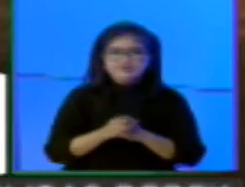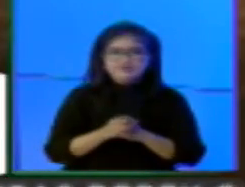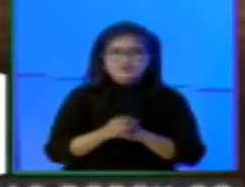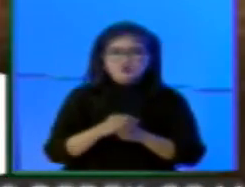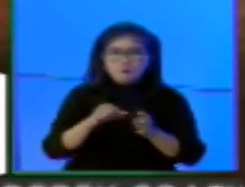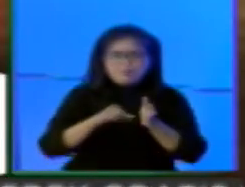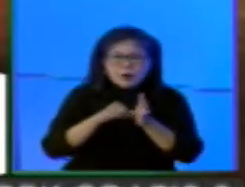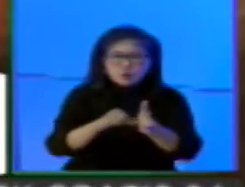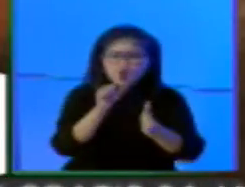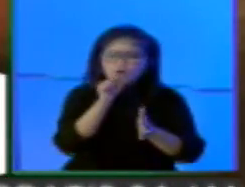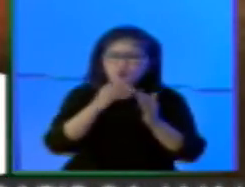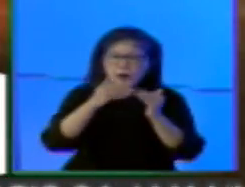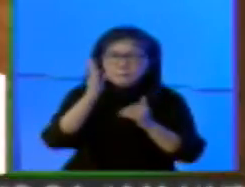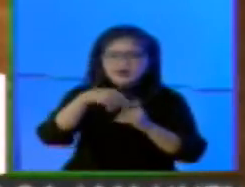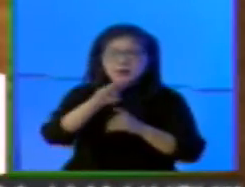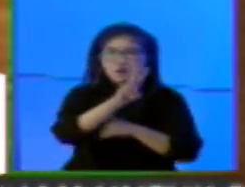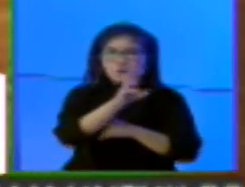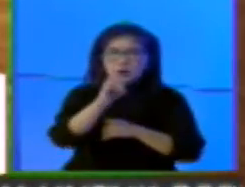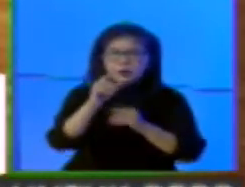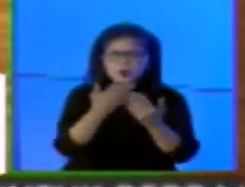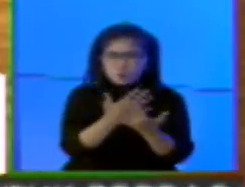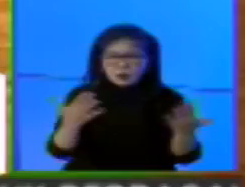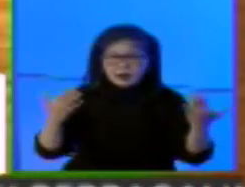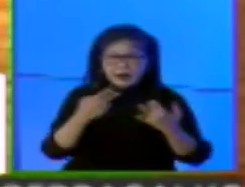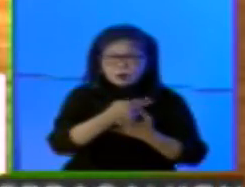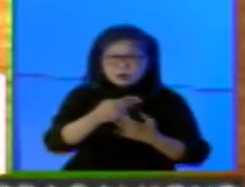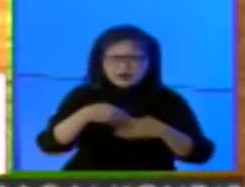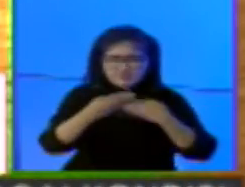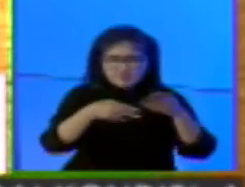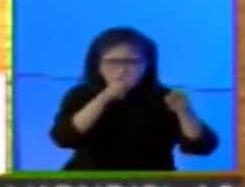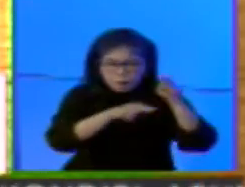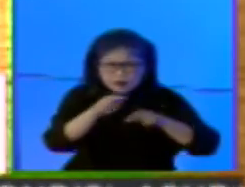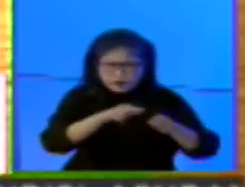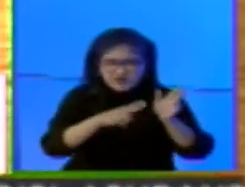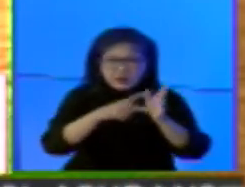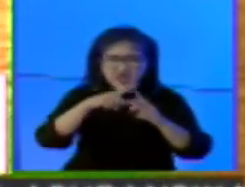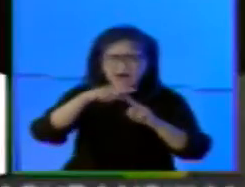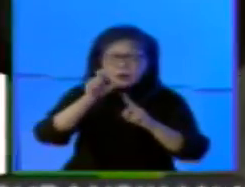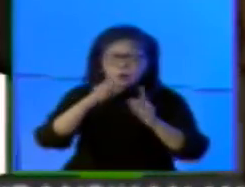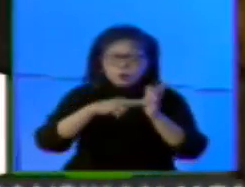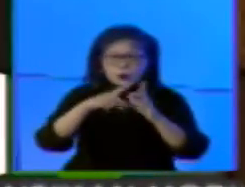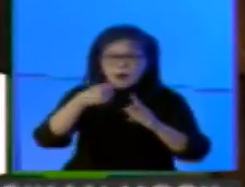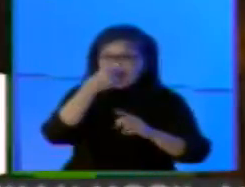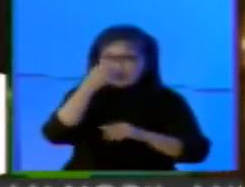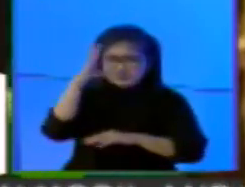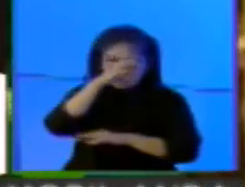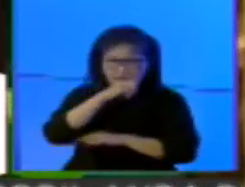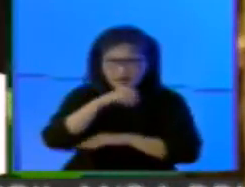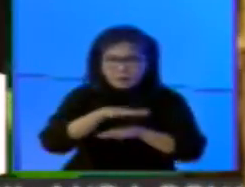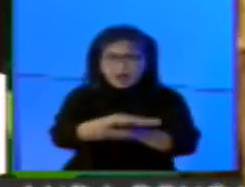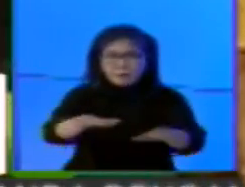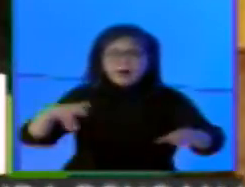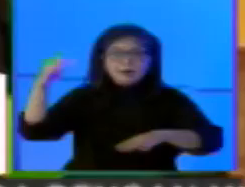Bantuan bagi lebih dari 200 WNI yang menjalani observasi di Natuna tiba Kamis malam. Komandan Lapangan Udara Raden